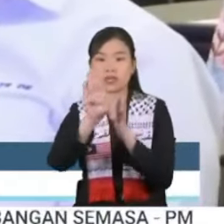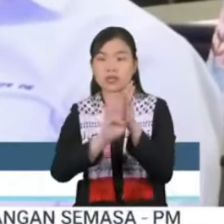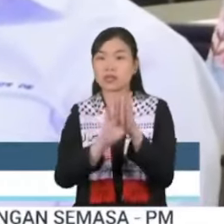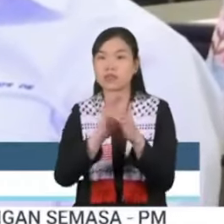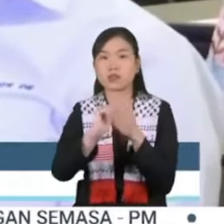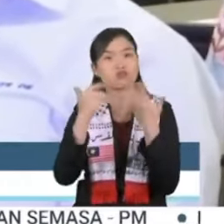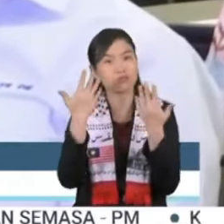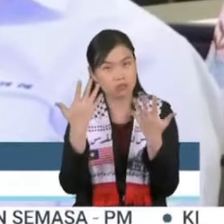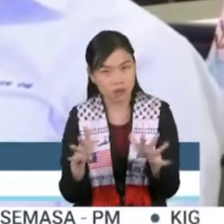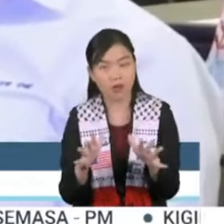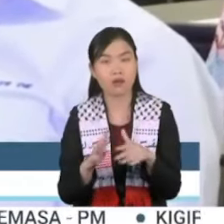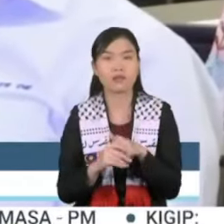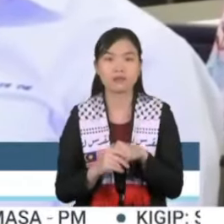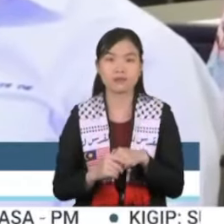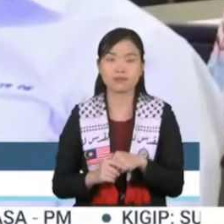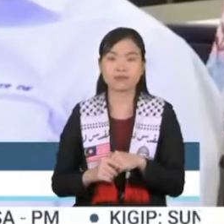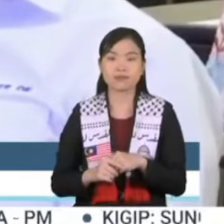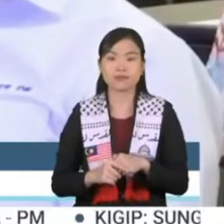ringgit.